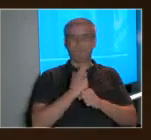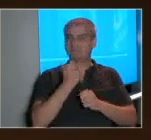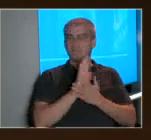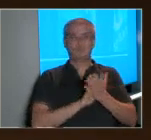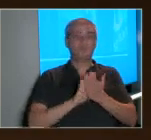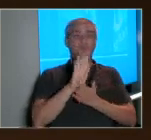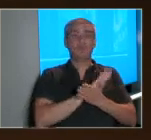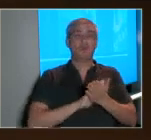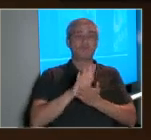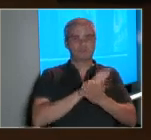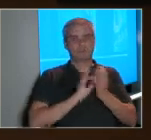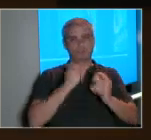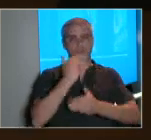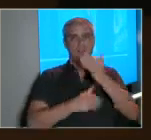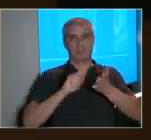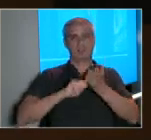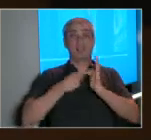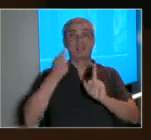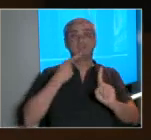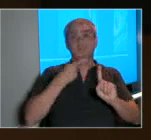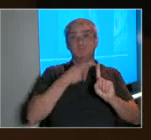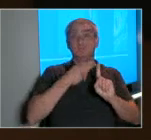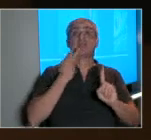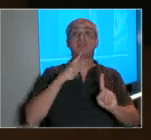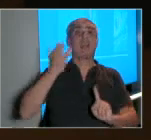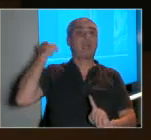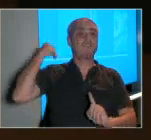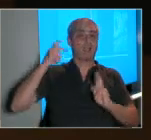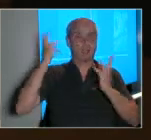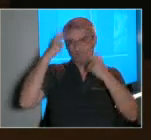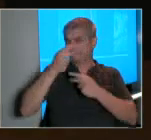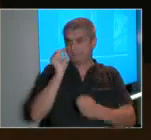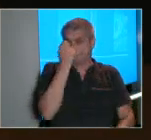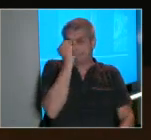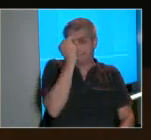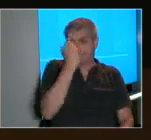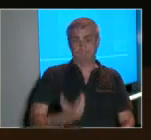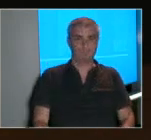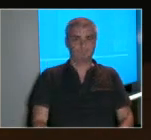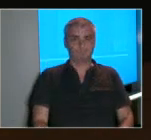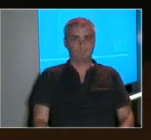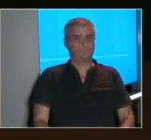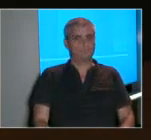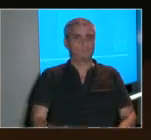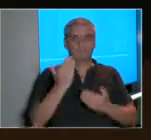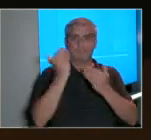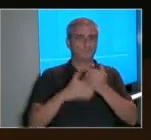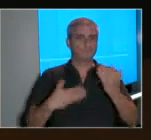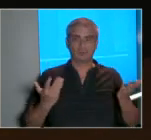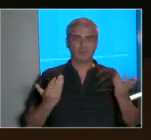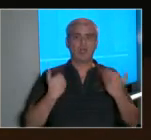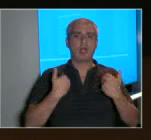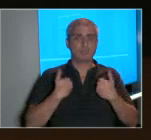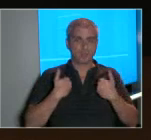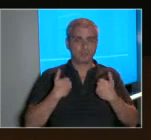כמעט כלום כדי לקדם את היעדים שהתחייבה להם, שהם גם ממש מזעריים, בסופו של דבר,